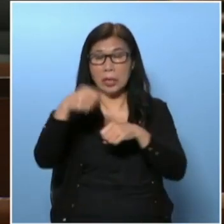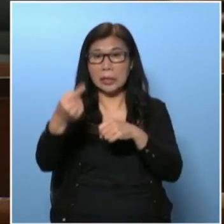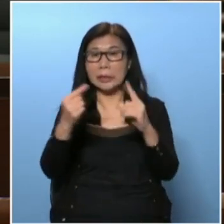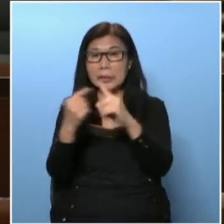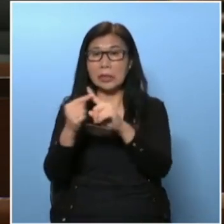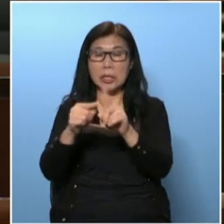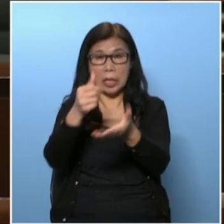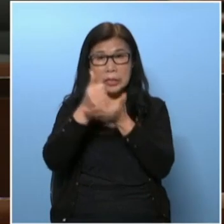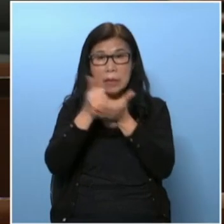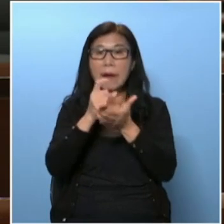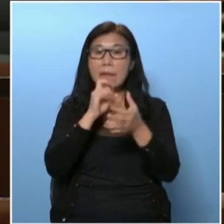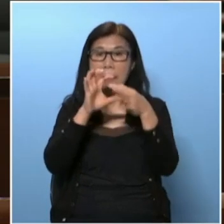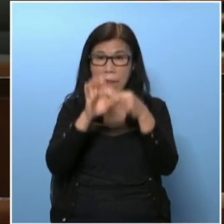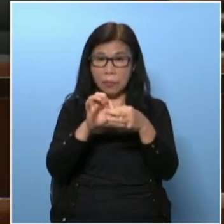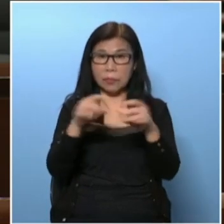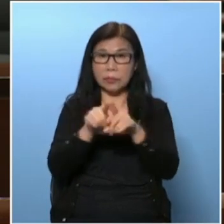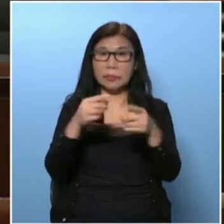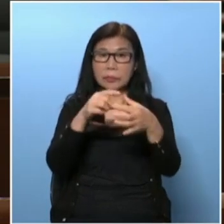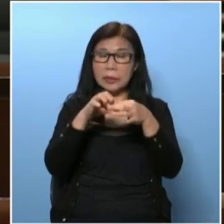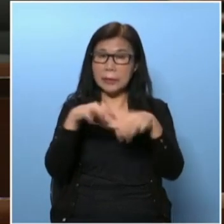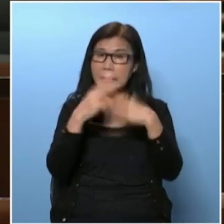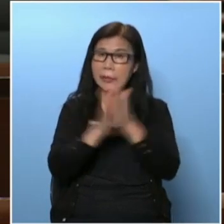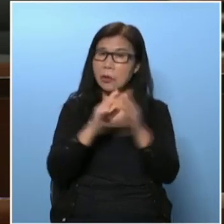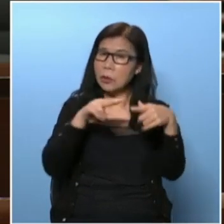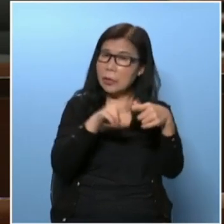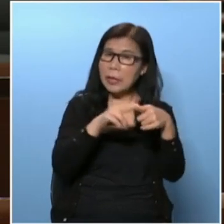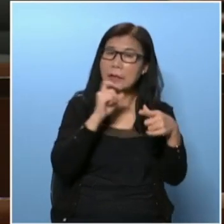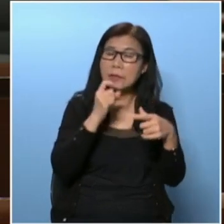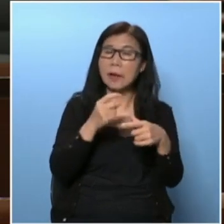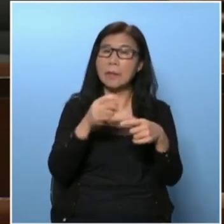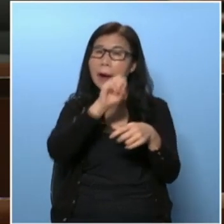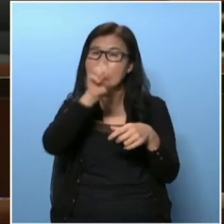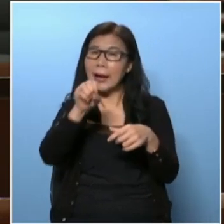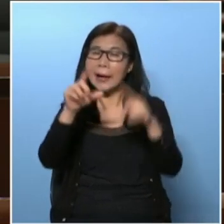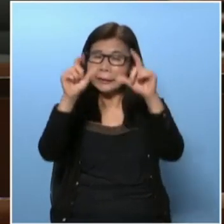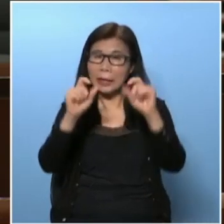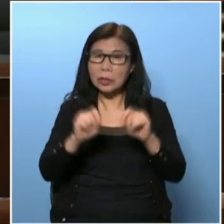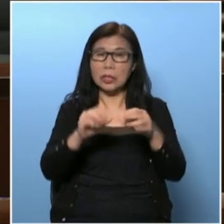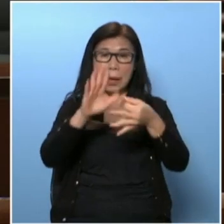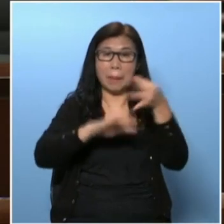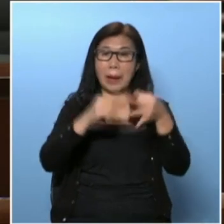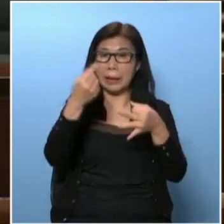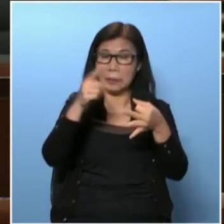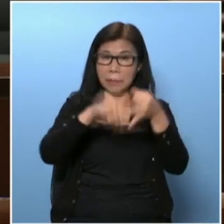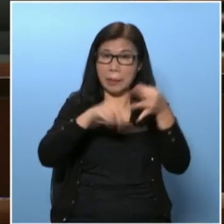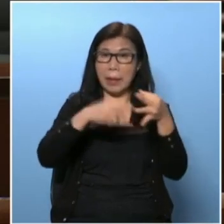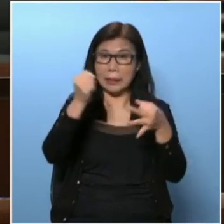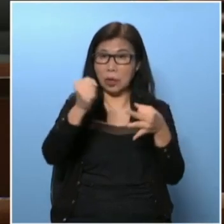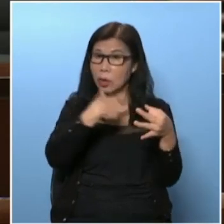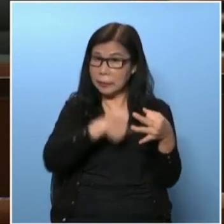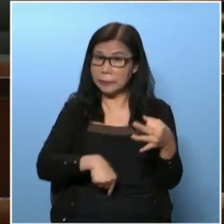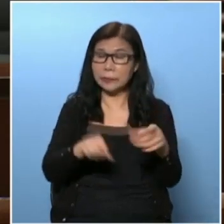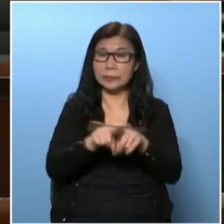他人要找一些引述或者一些評論的時候呢，我相信涂謹申呢肯